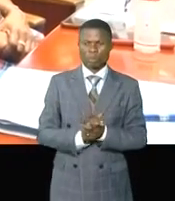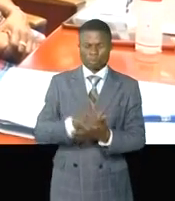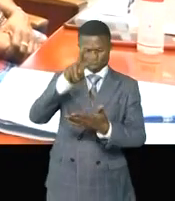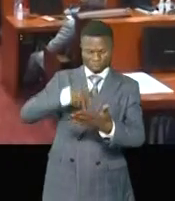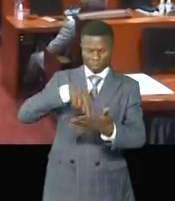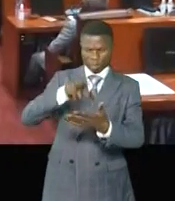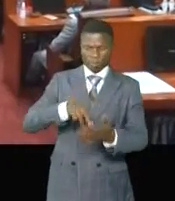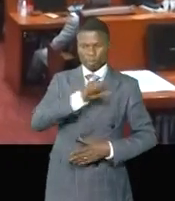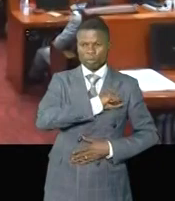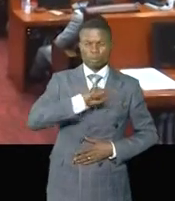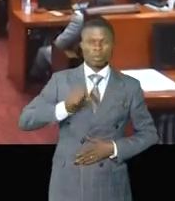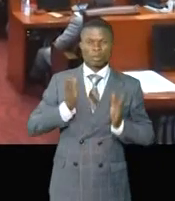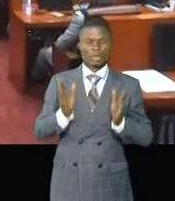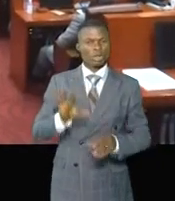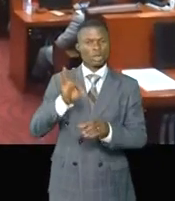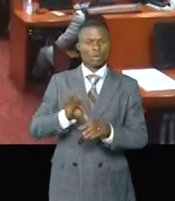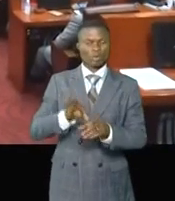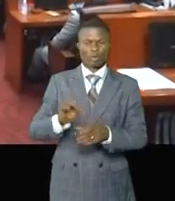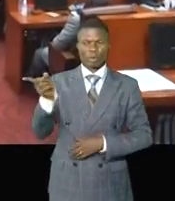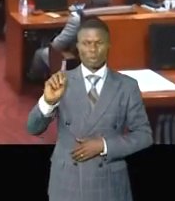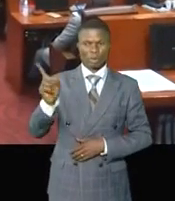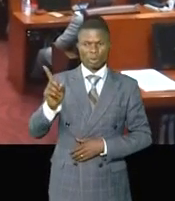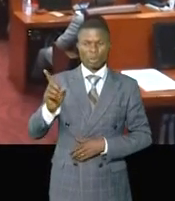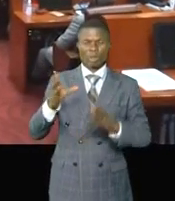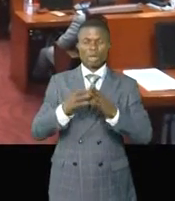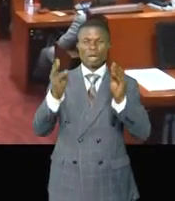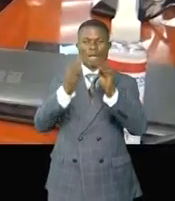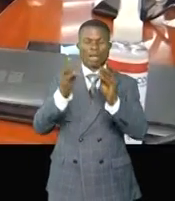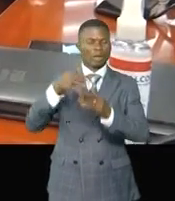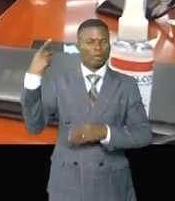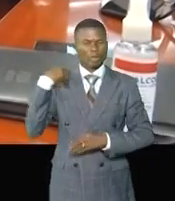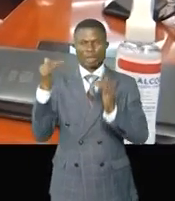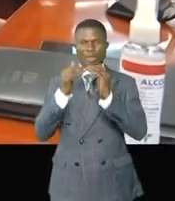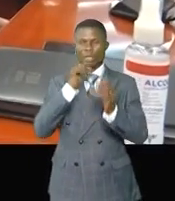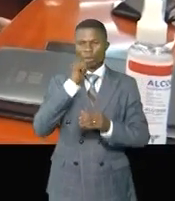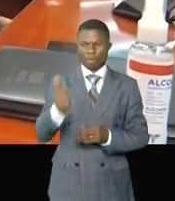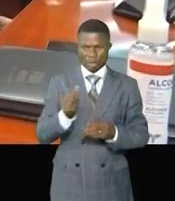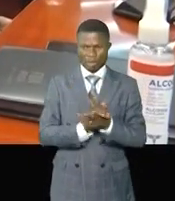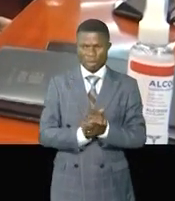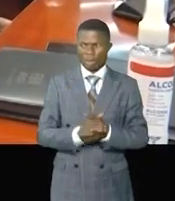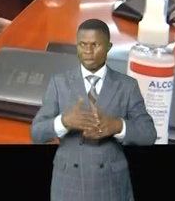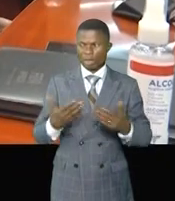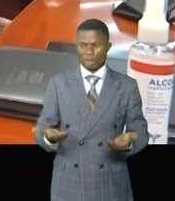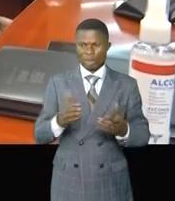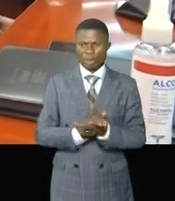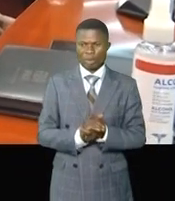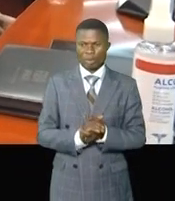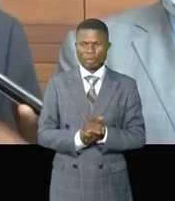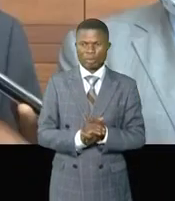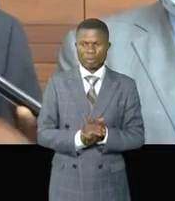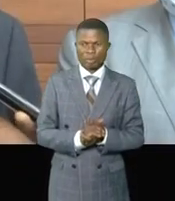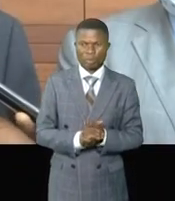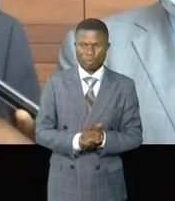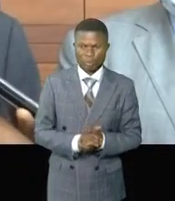Sénat, n'a pas été voté en termes identiques avec l'Assemblée nationale. En ce qui concerne la loi, nous